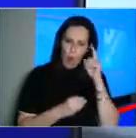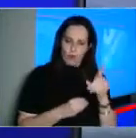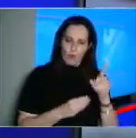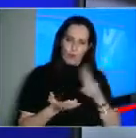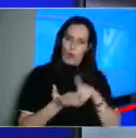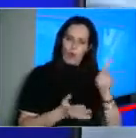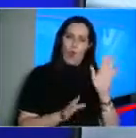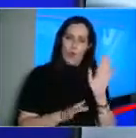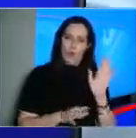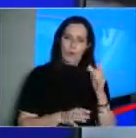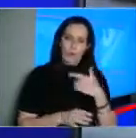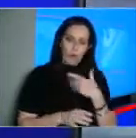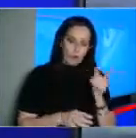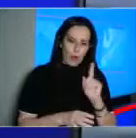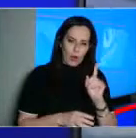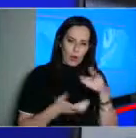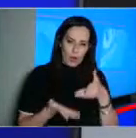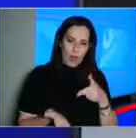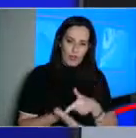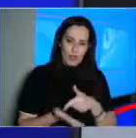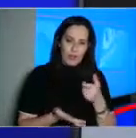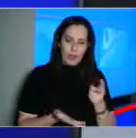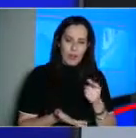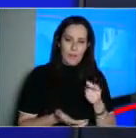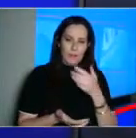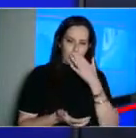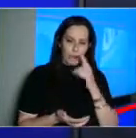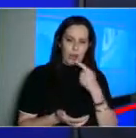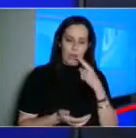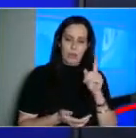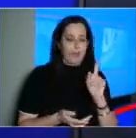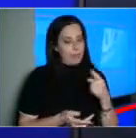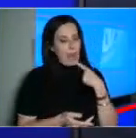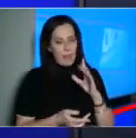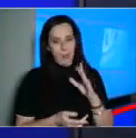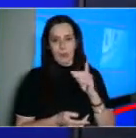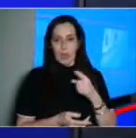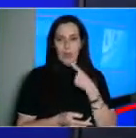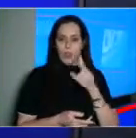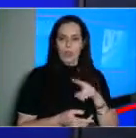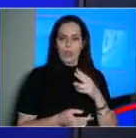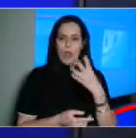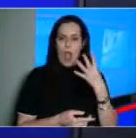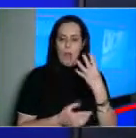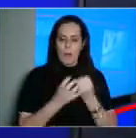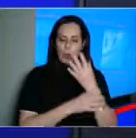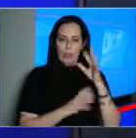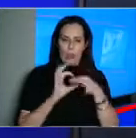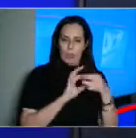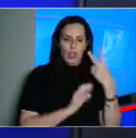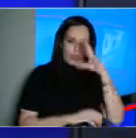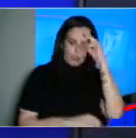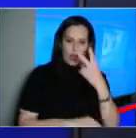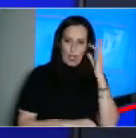וזו זכותו, ואני בטח לא כאן כדי לדבר בשמו. אבל צריך להגיד... צריך להגיד שיש ארבעה יוצרים לסדרה, שני